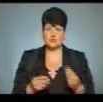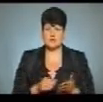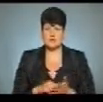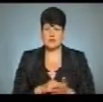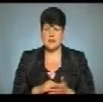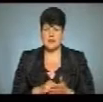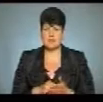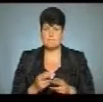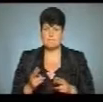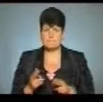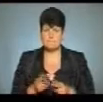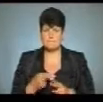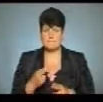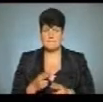агітації,